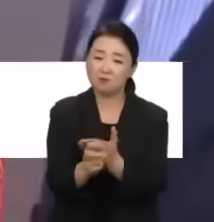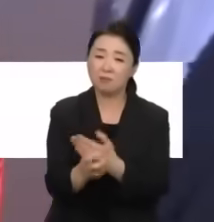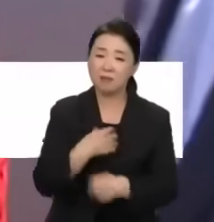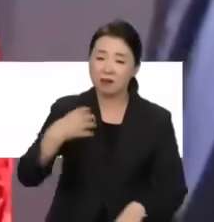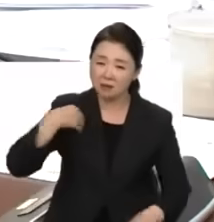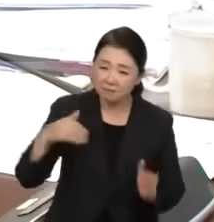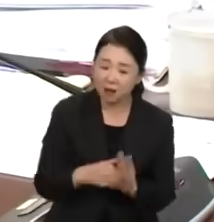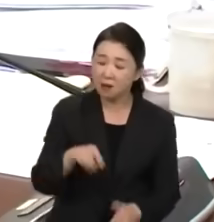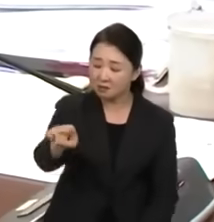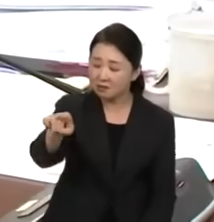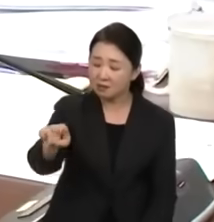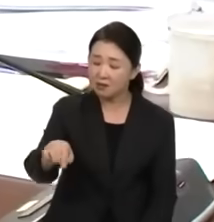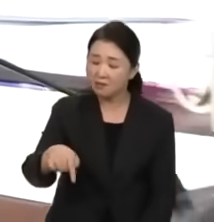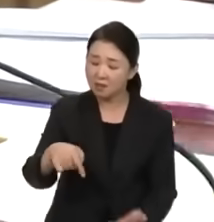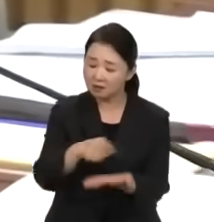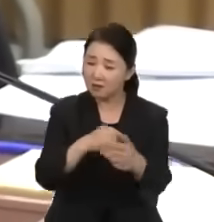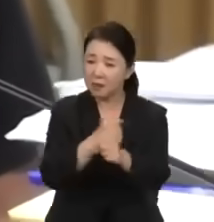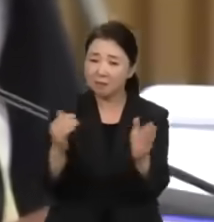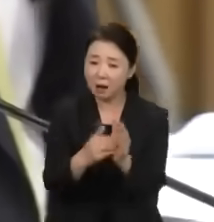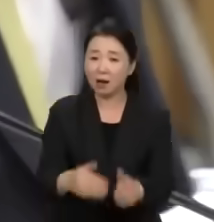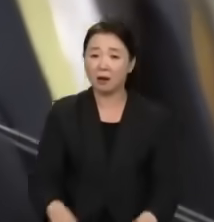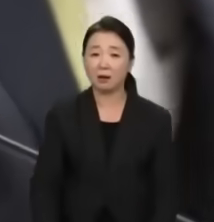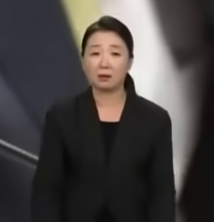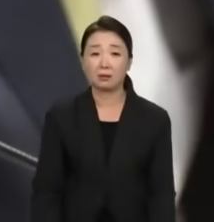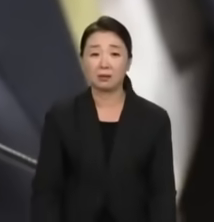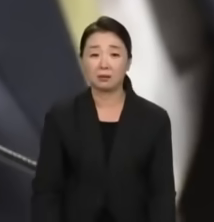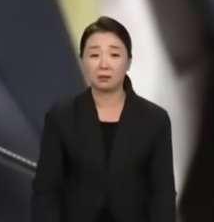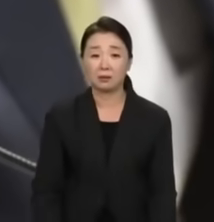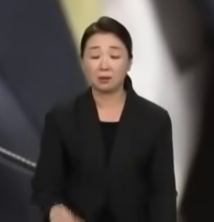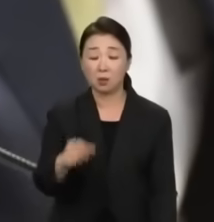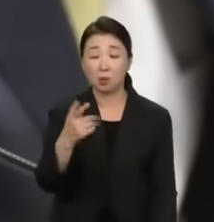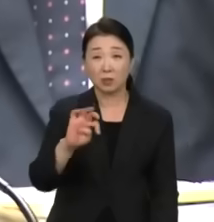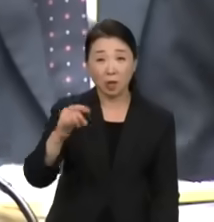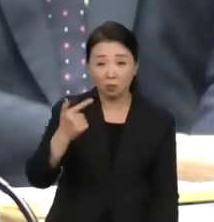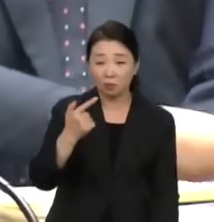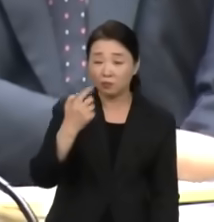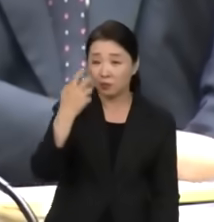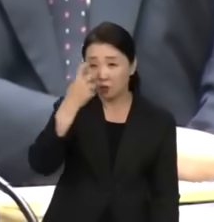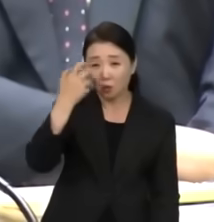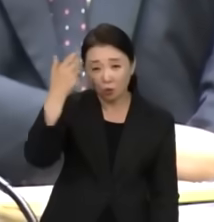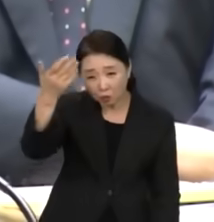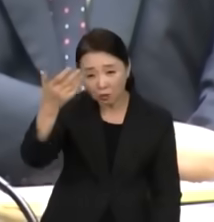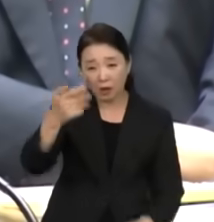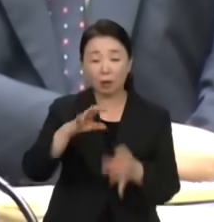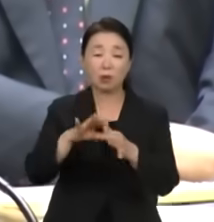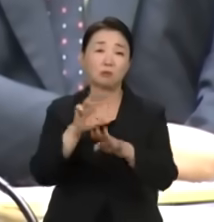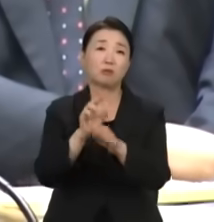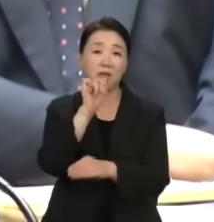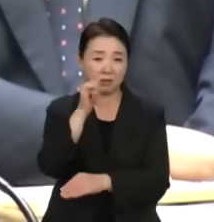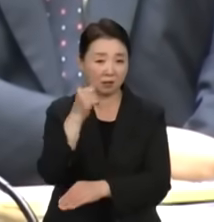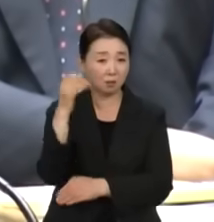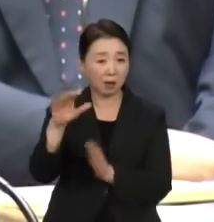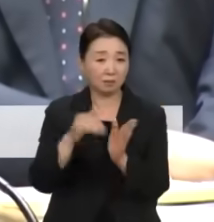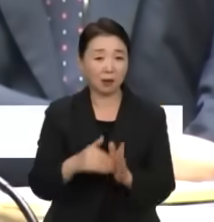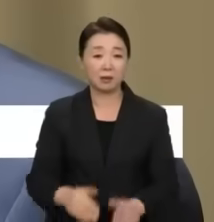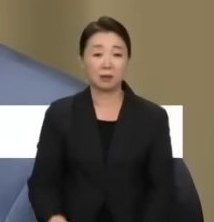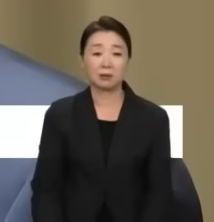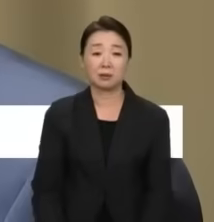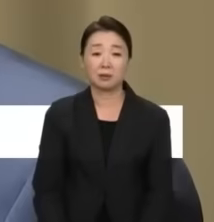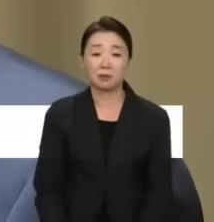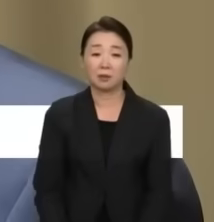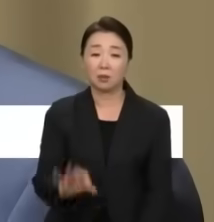짜가. 오세훈 서울시장도 여론조사와 관련해 문제가 있다는 취지로 주장했습니다. 오세훈이 자꾸